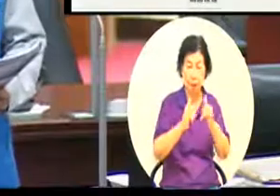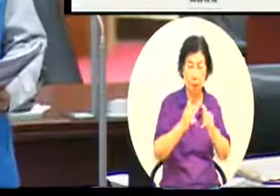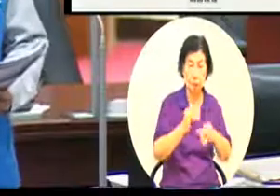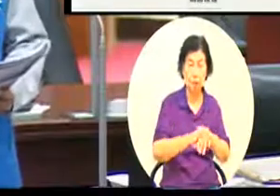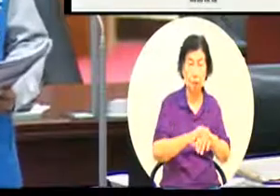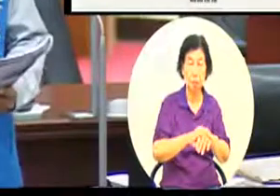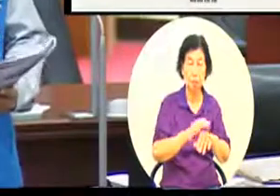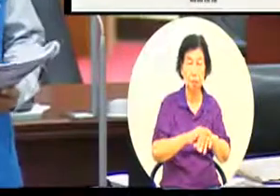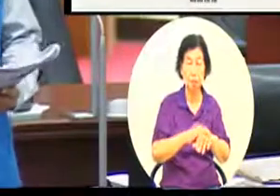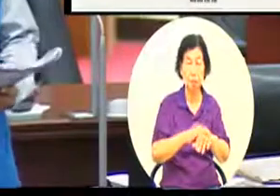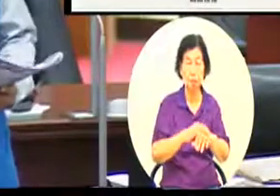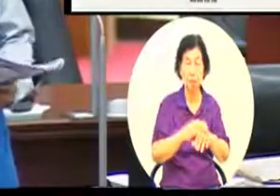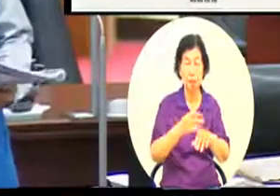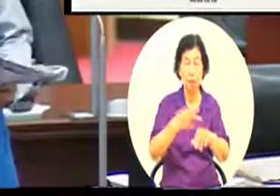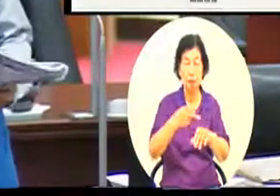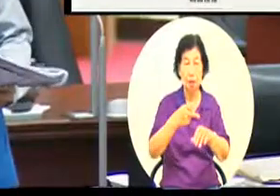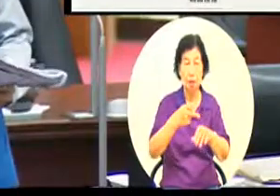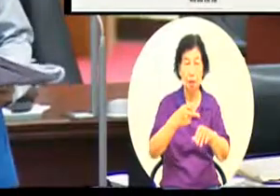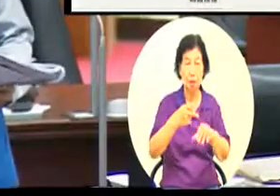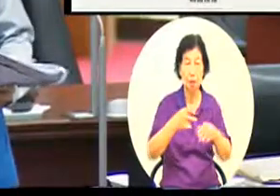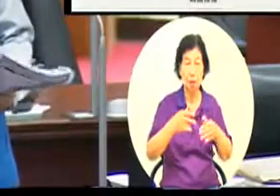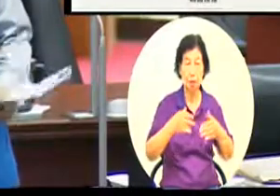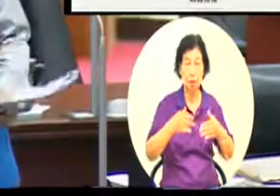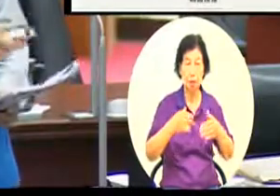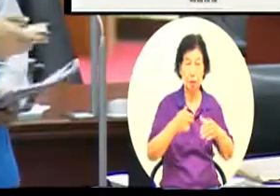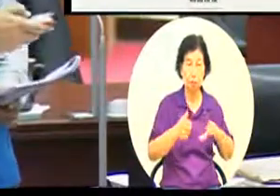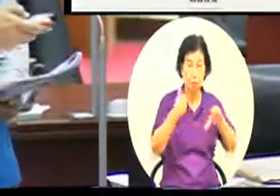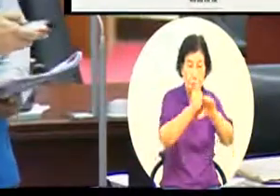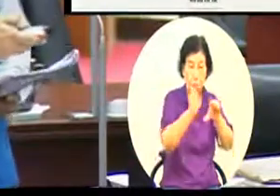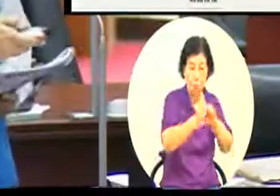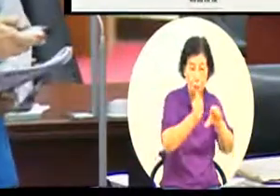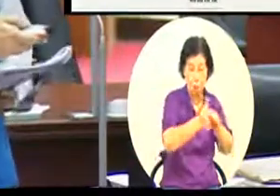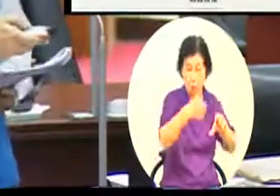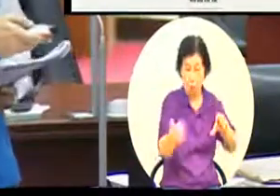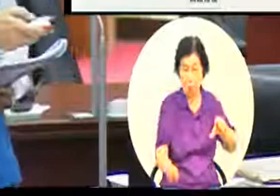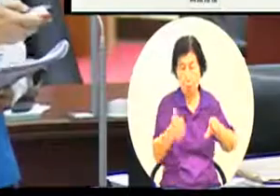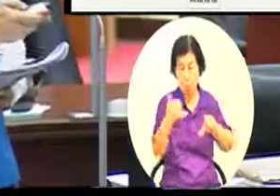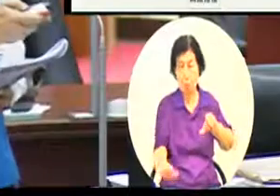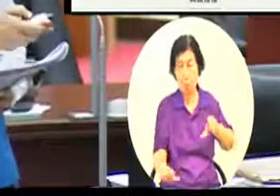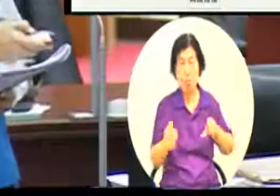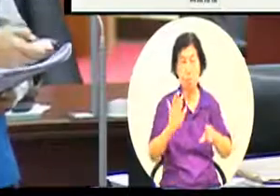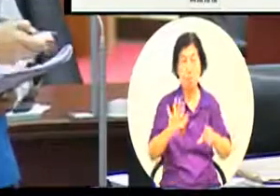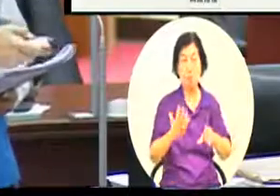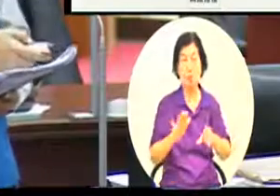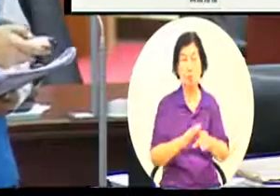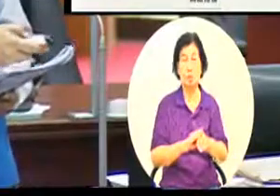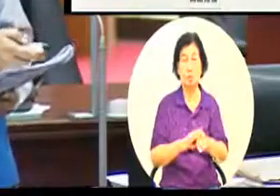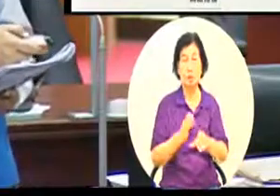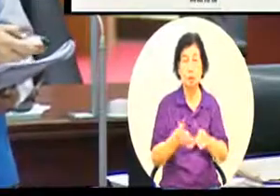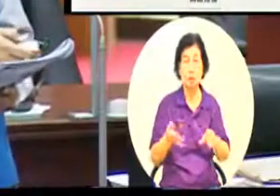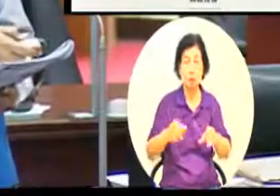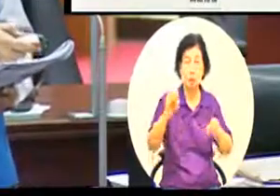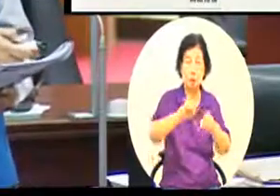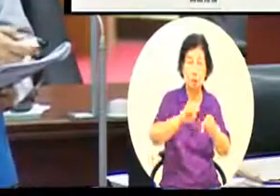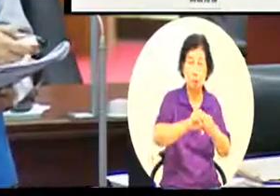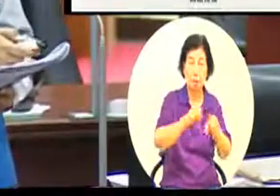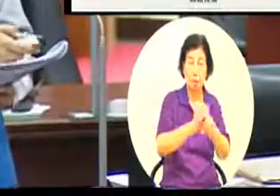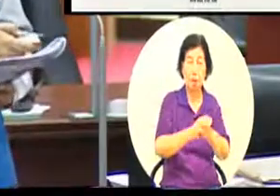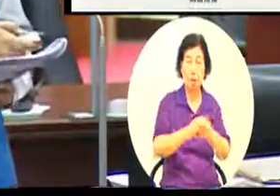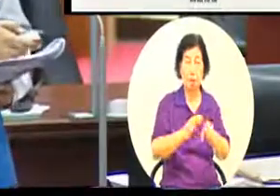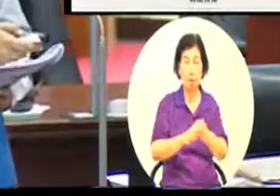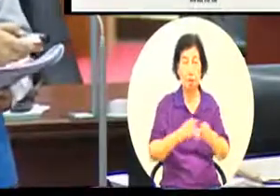有多次落轨一个意外，全部都是发生在这种没有装设一个月台门的这个部